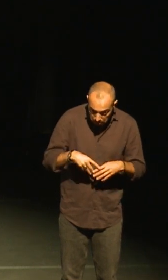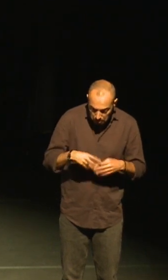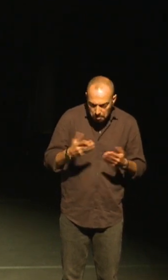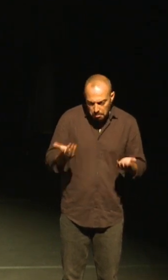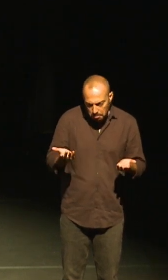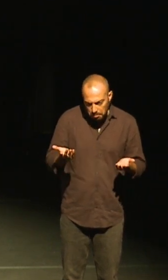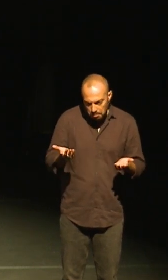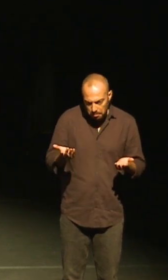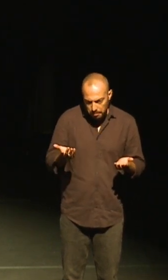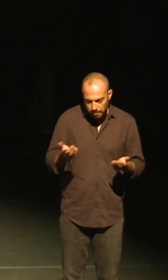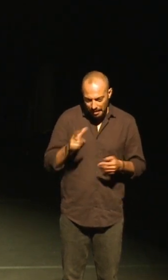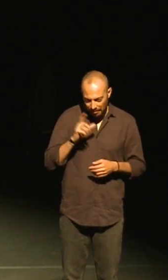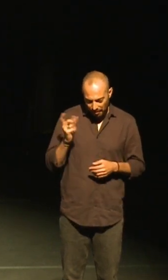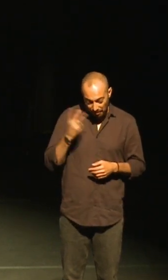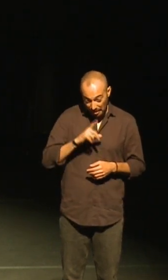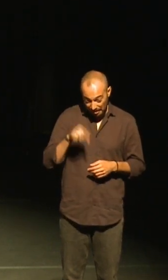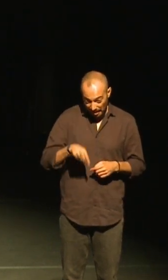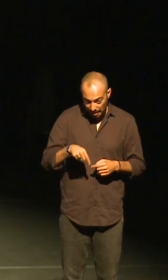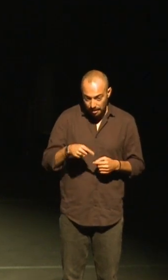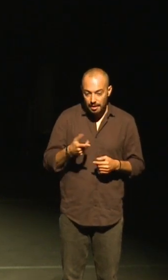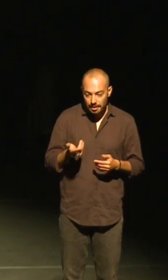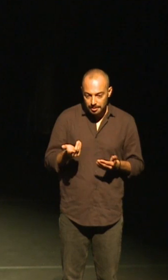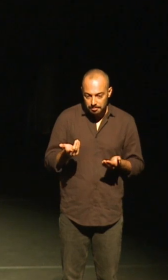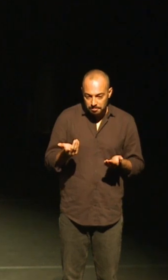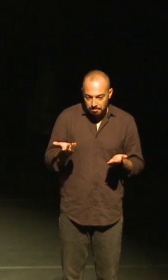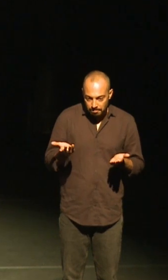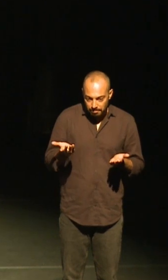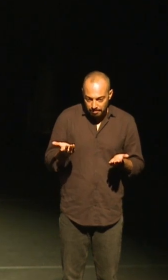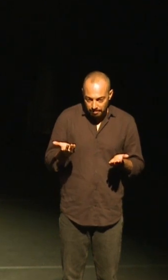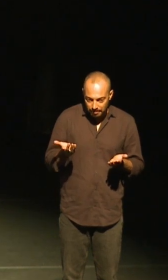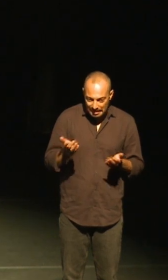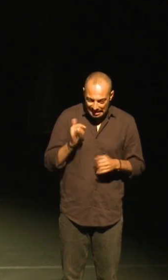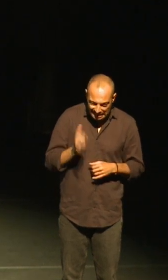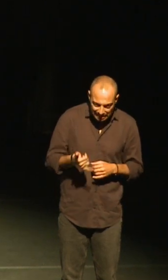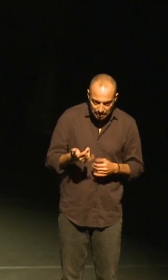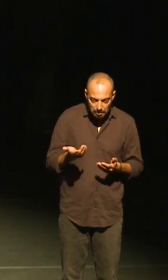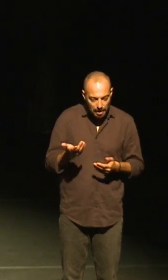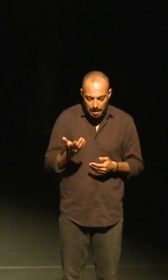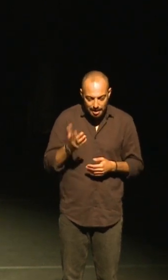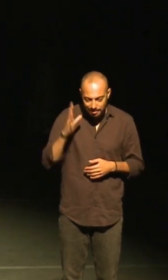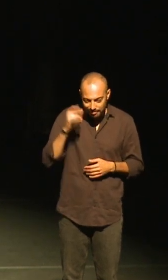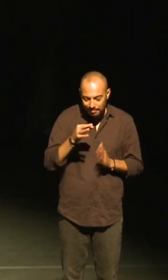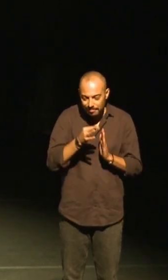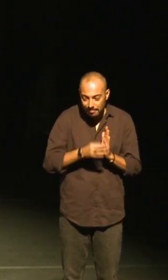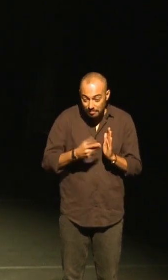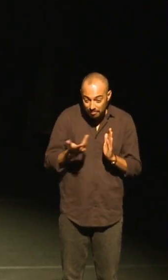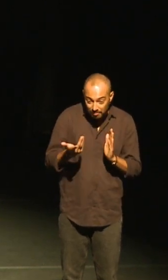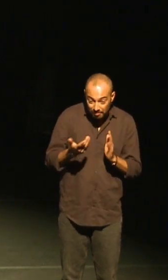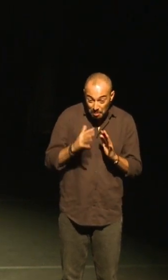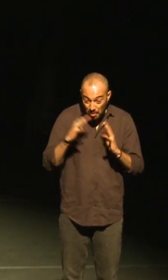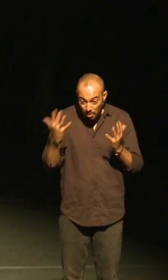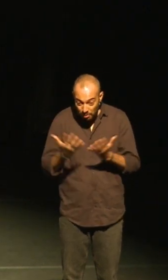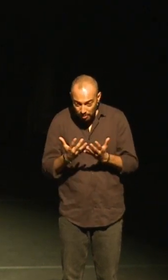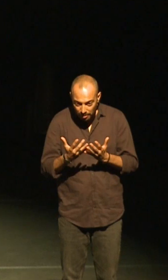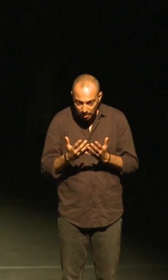generali italiane dicevano alla lievito madre si capiamo che questa è una Policy globale Ma in Italia non è il caso tu ricordi